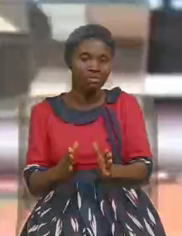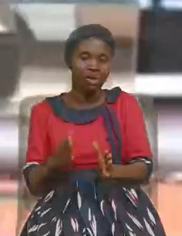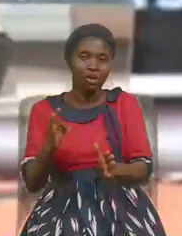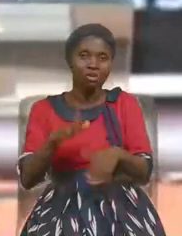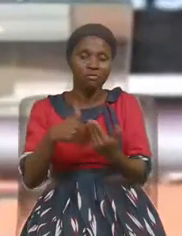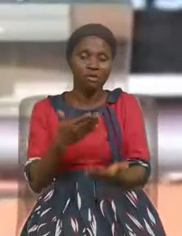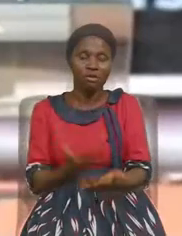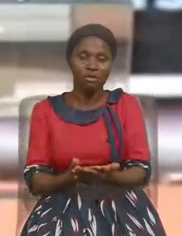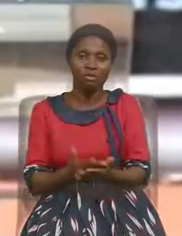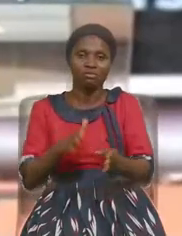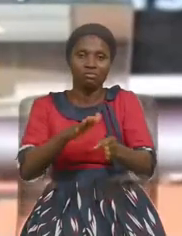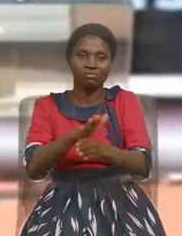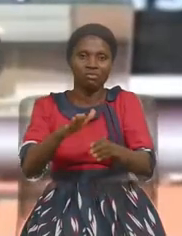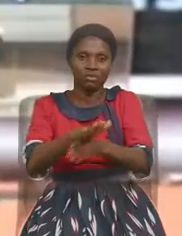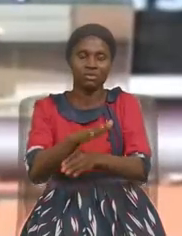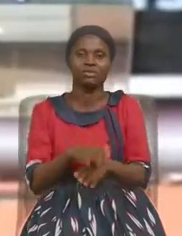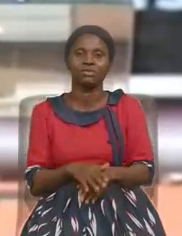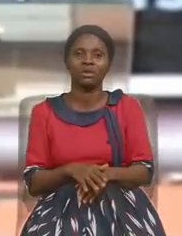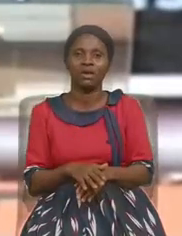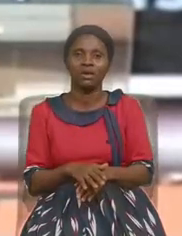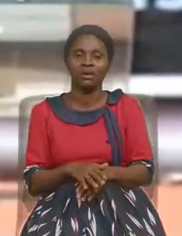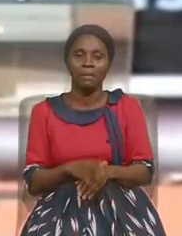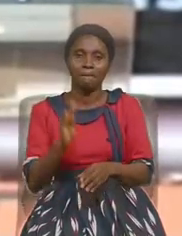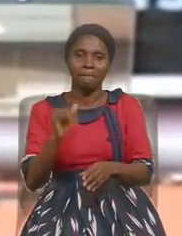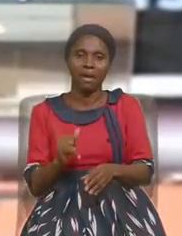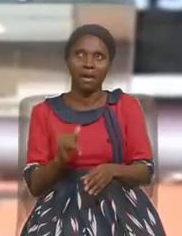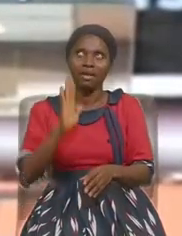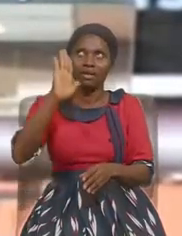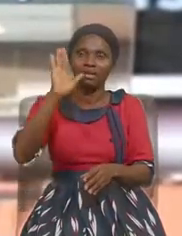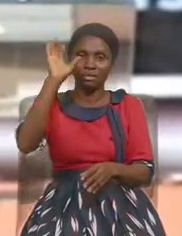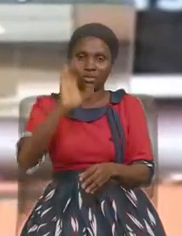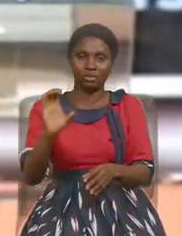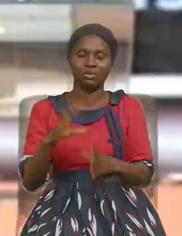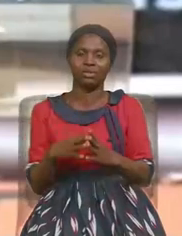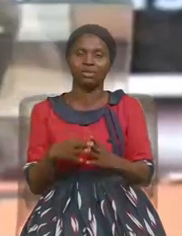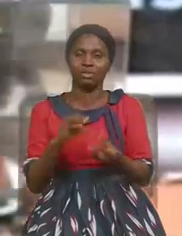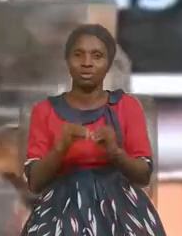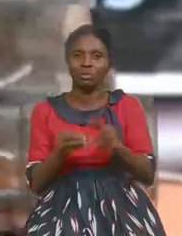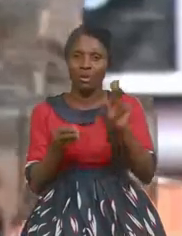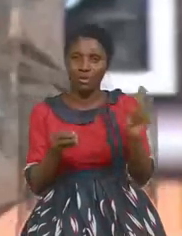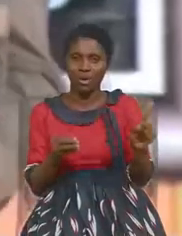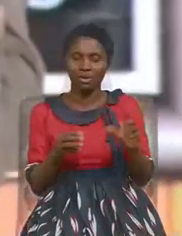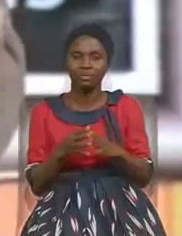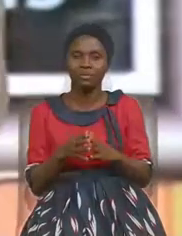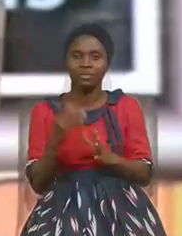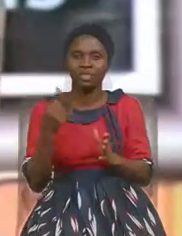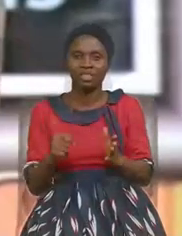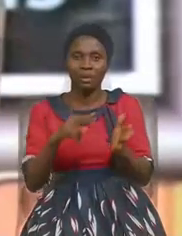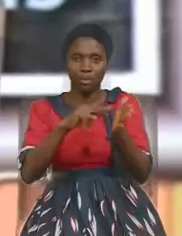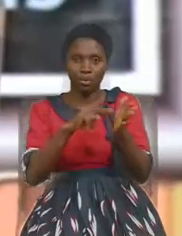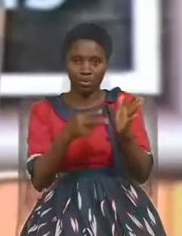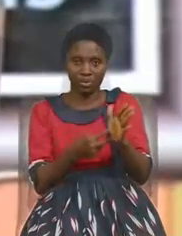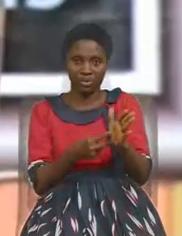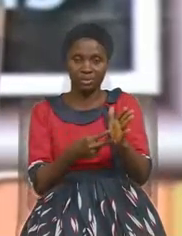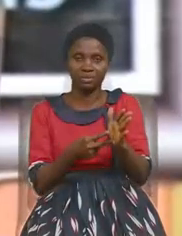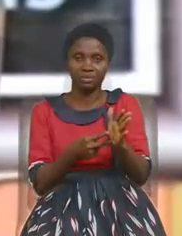suffisance par sa croix. Revenons au premier point, le but de